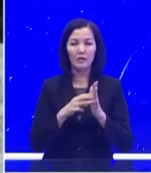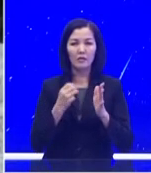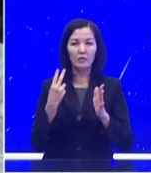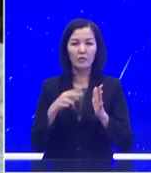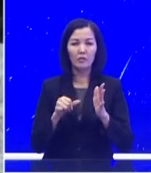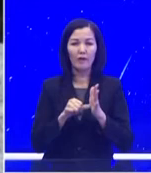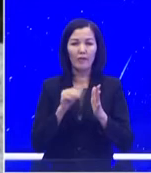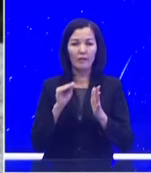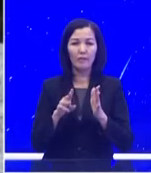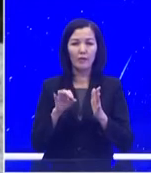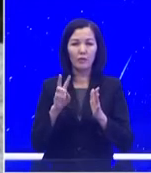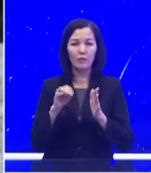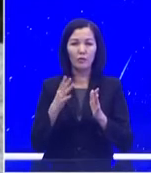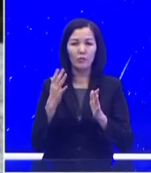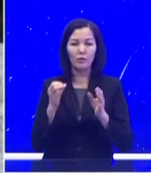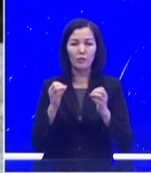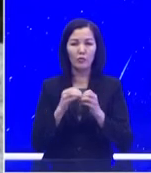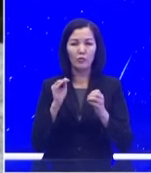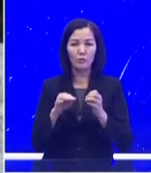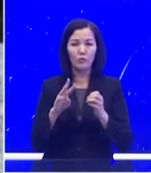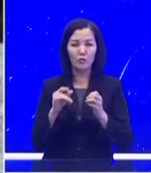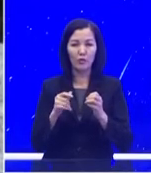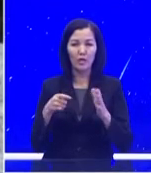826 000 тонна, пішіндеме 510 000 тонна.